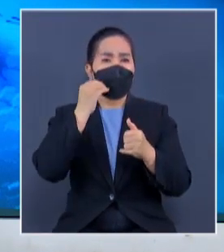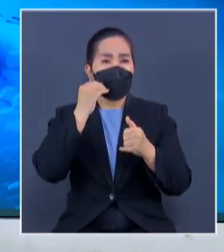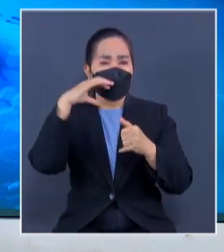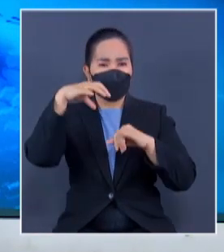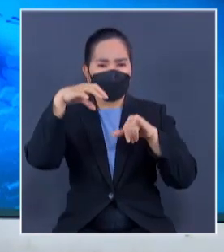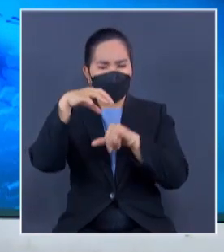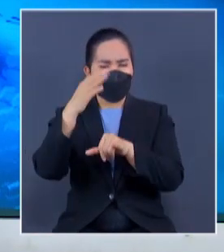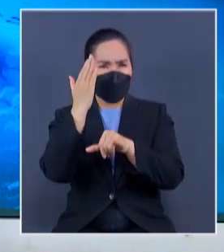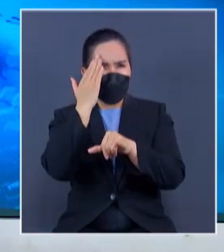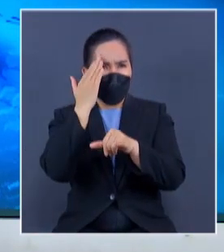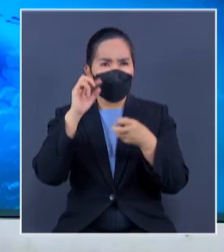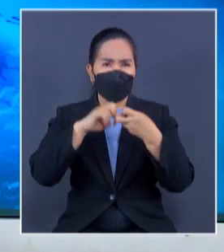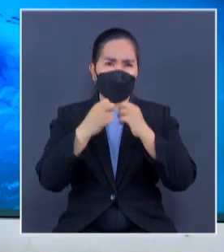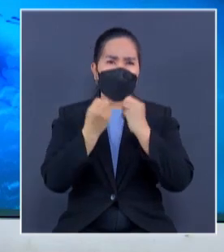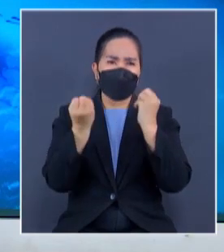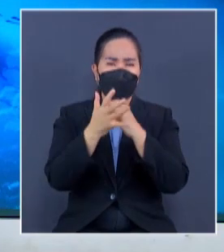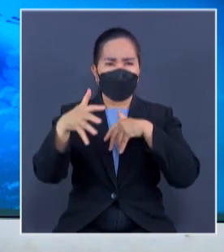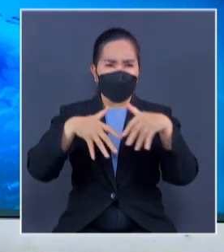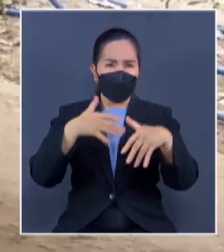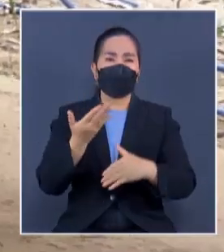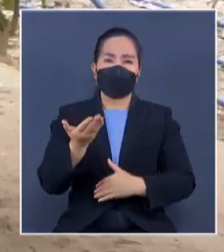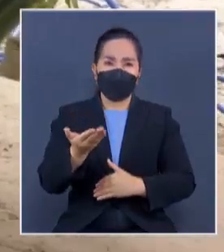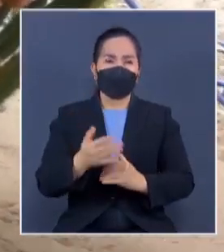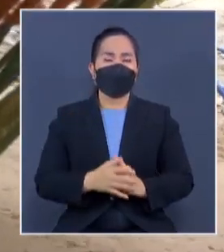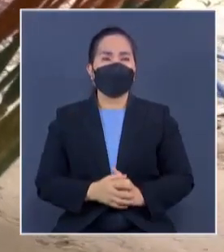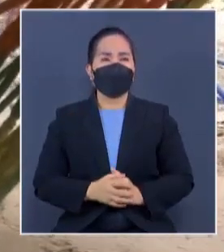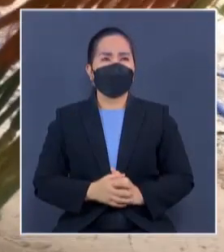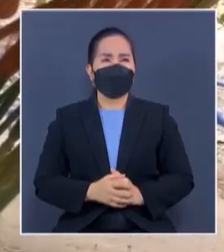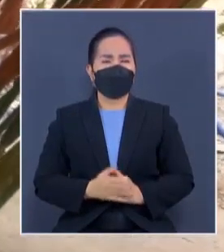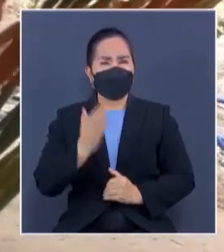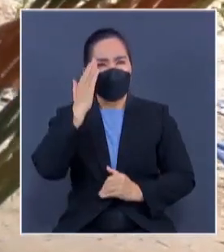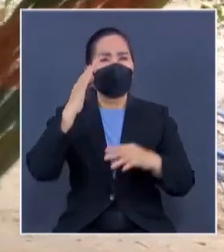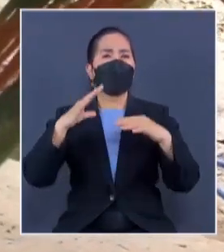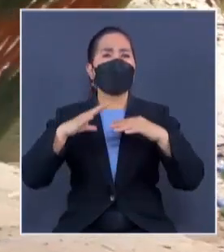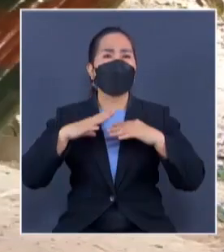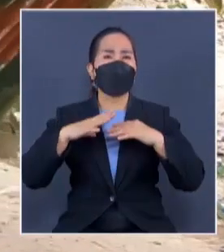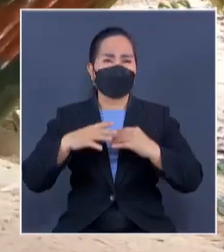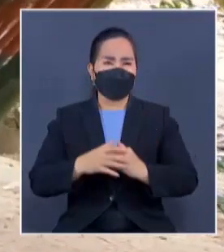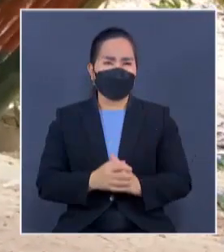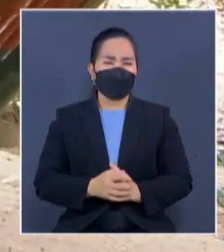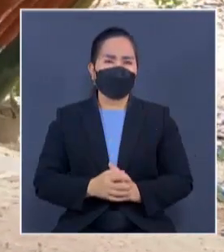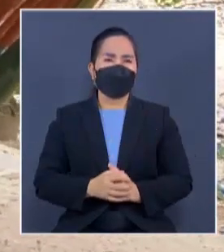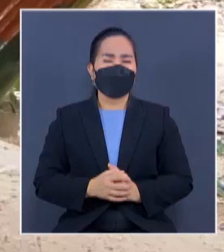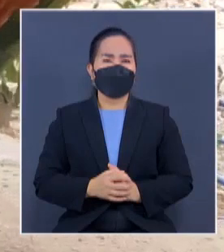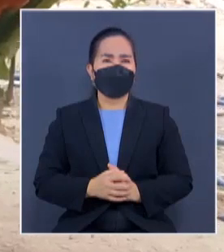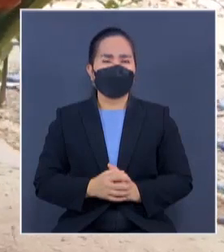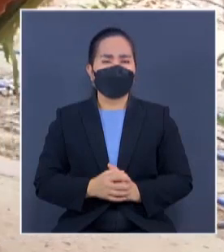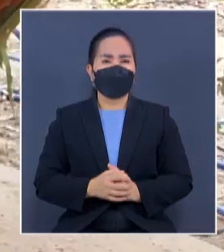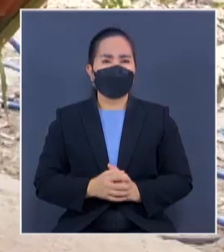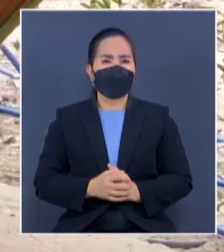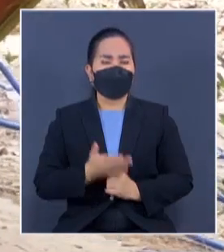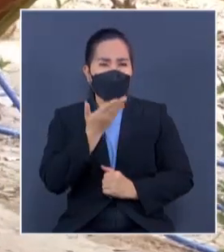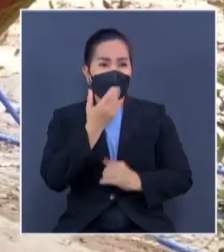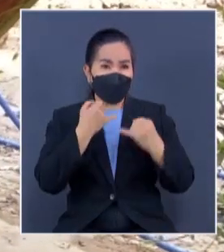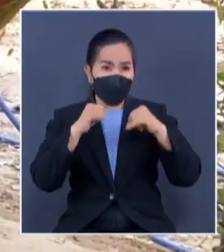าเรื่องนี้เดือดร้อนกันทั้งหมู่บ้านเลยล่ะค่ะ มานอนพักผ่อนดู แล้วเราขอบอกเ